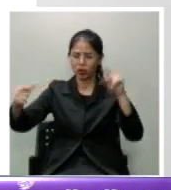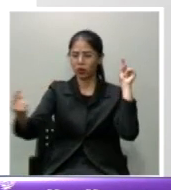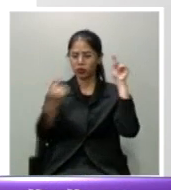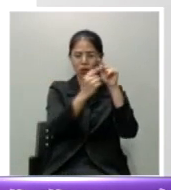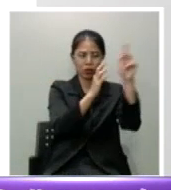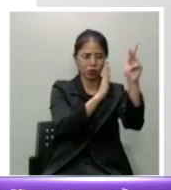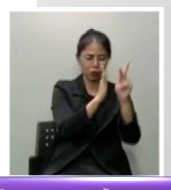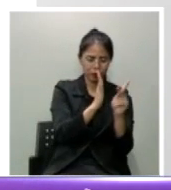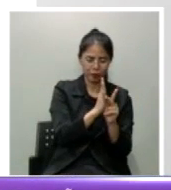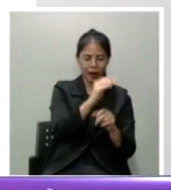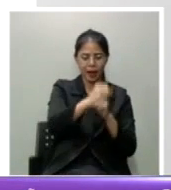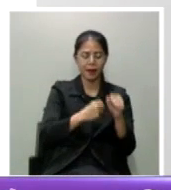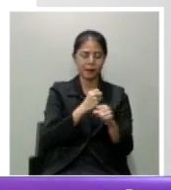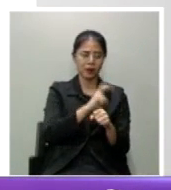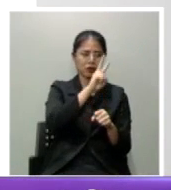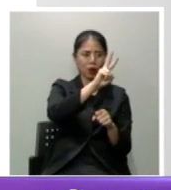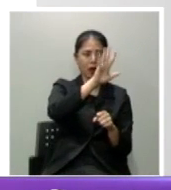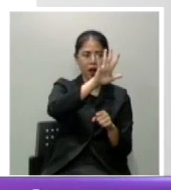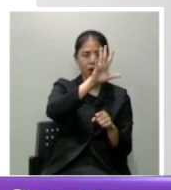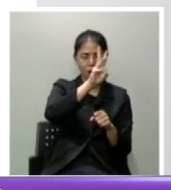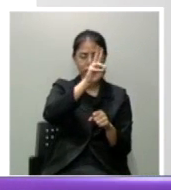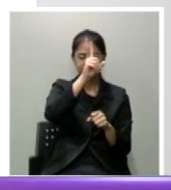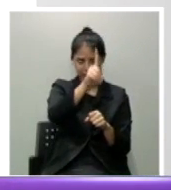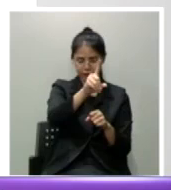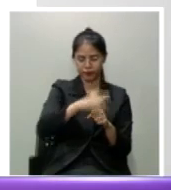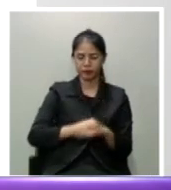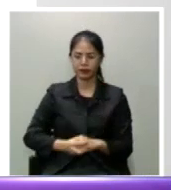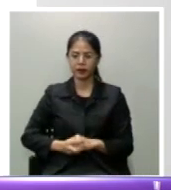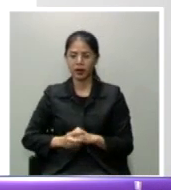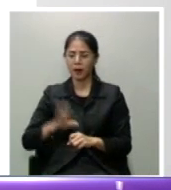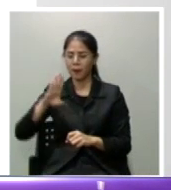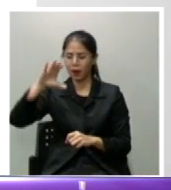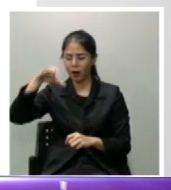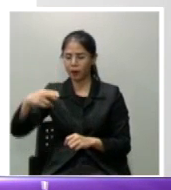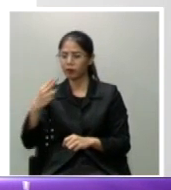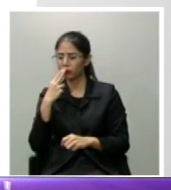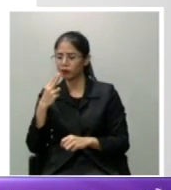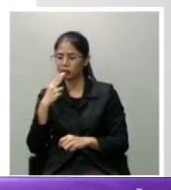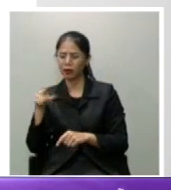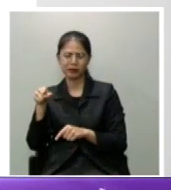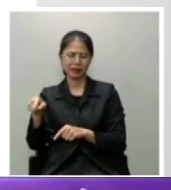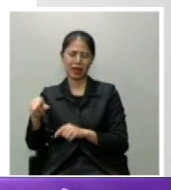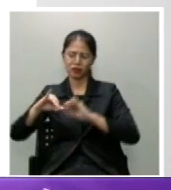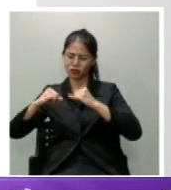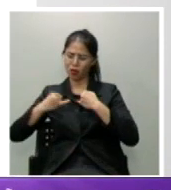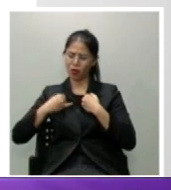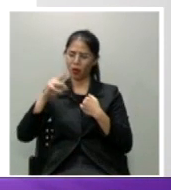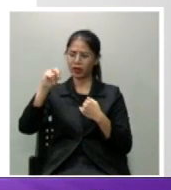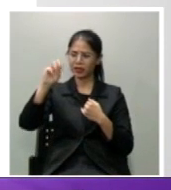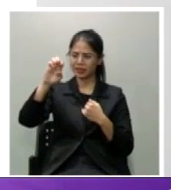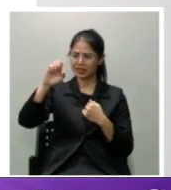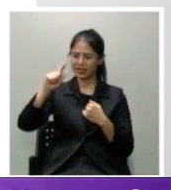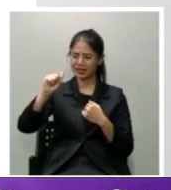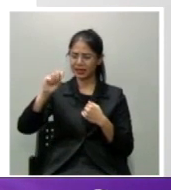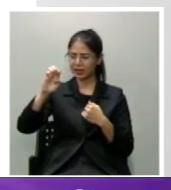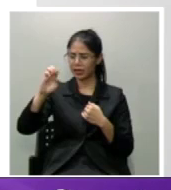ายเมื่อปี2561โรงงานยาสูบซึ่งไม่เป็นนิติบุคคลมานานเป็นนิติบุคคลเสีย